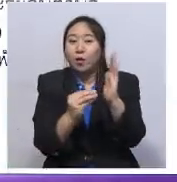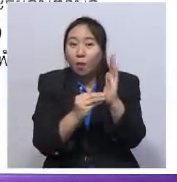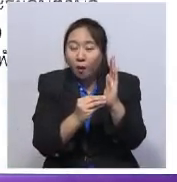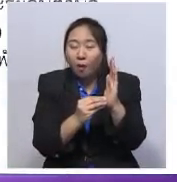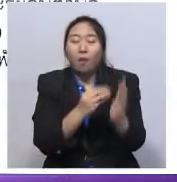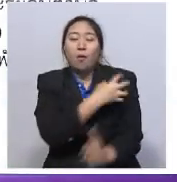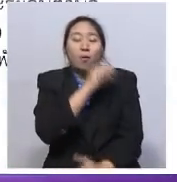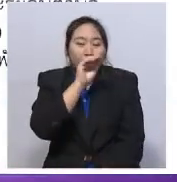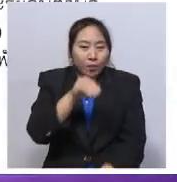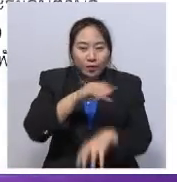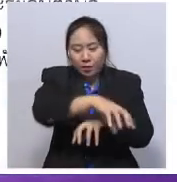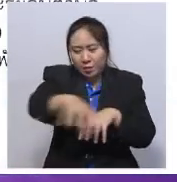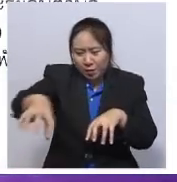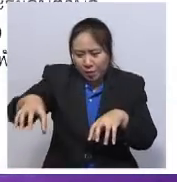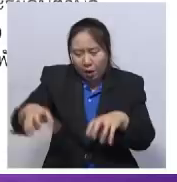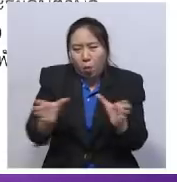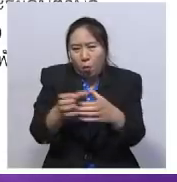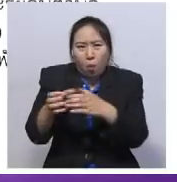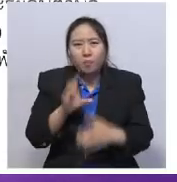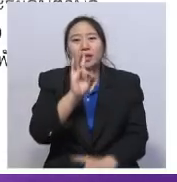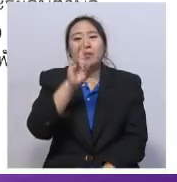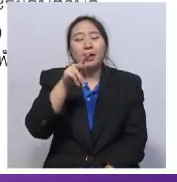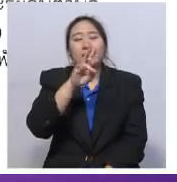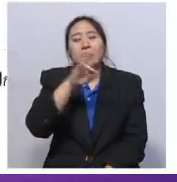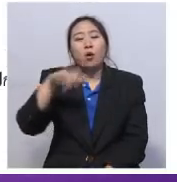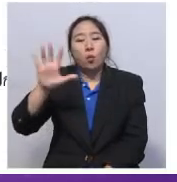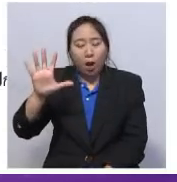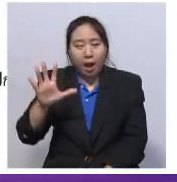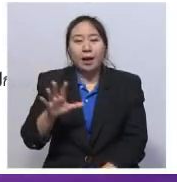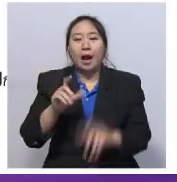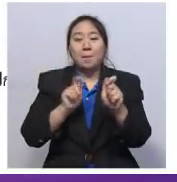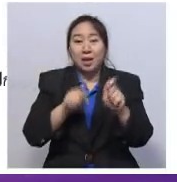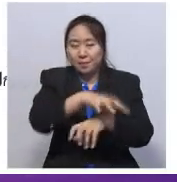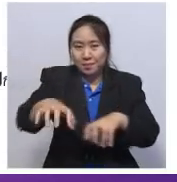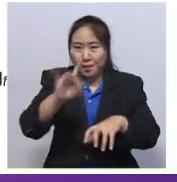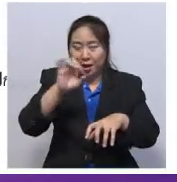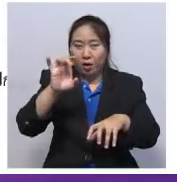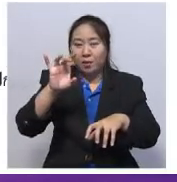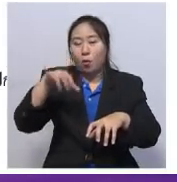ทั้ง 7,663 ทีมลงพื้นที่878อำเภอ